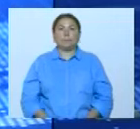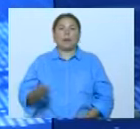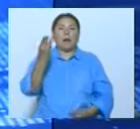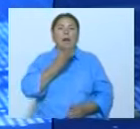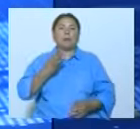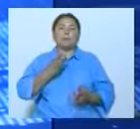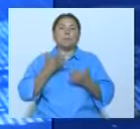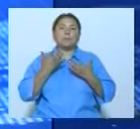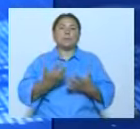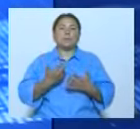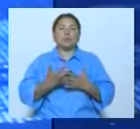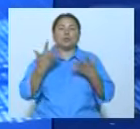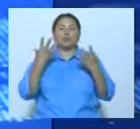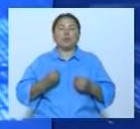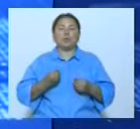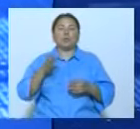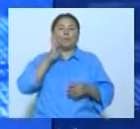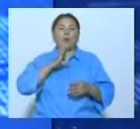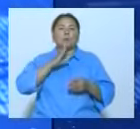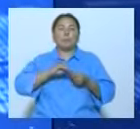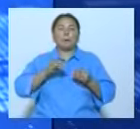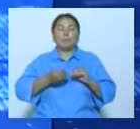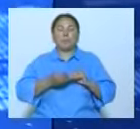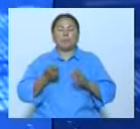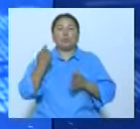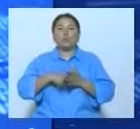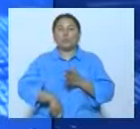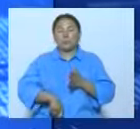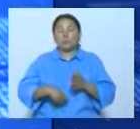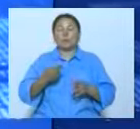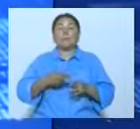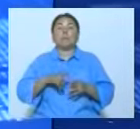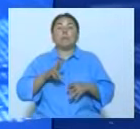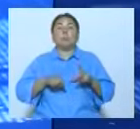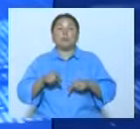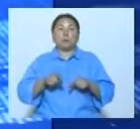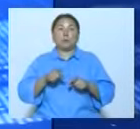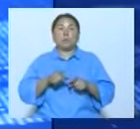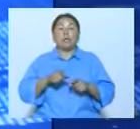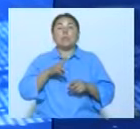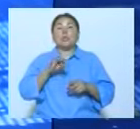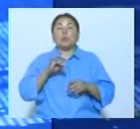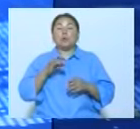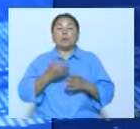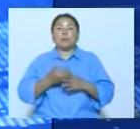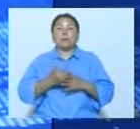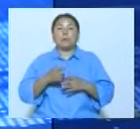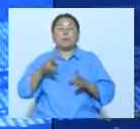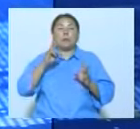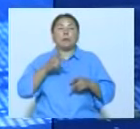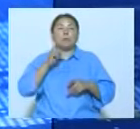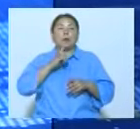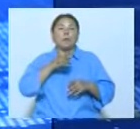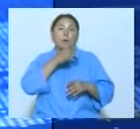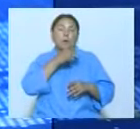Ақтауда бірнеше күннен бері ауызсу мәселесі өршіп тұр. Қаланың бір бөлігі сусыз отыр, ал кей үйлерге тәуліктің белгілі бір